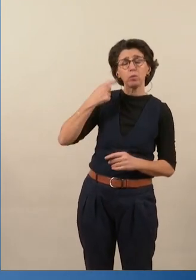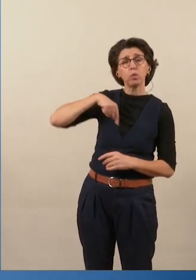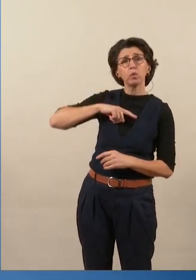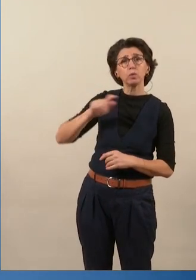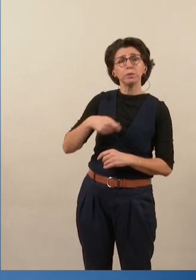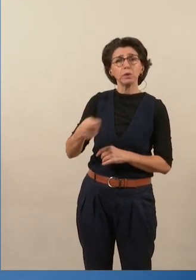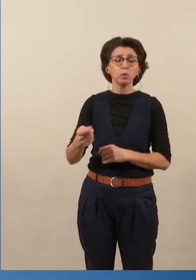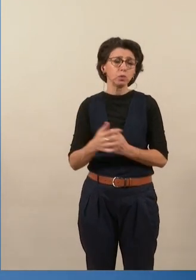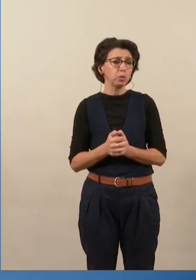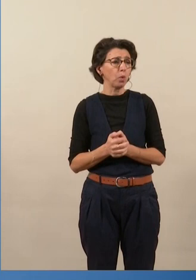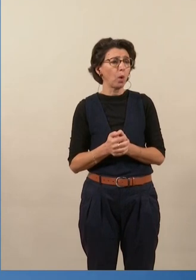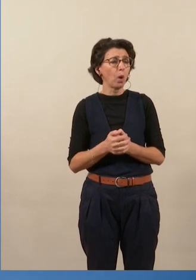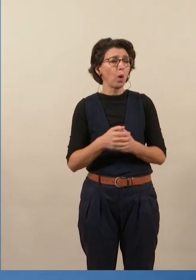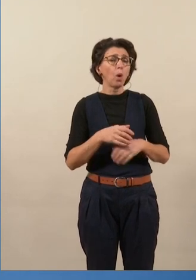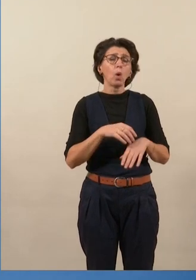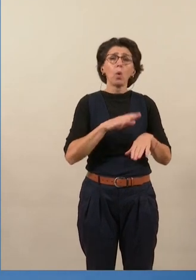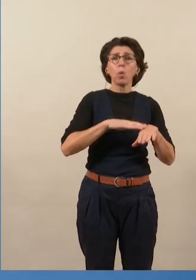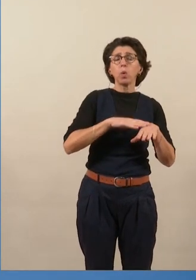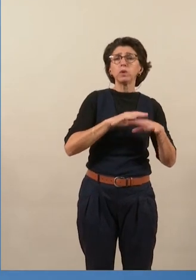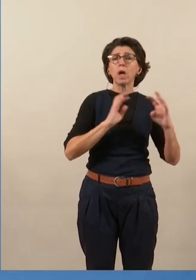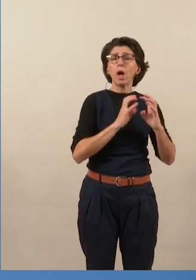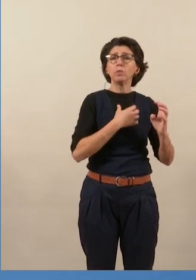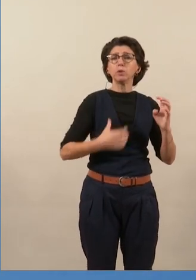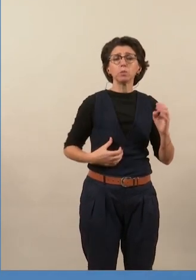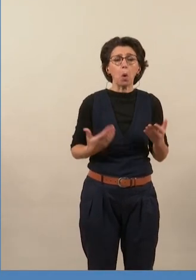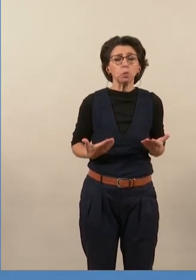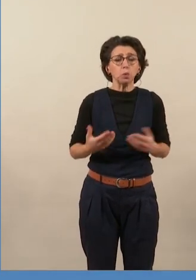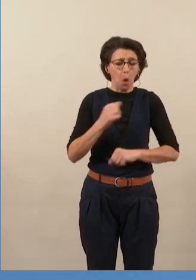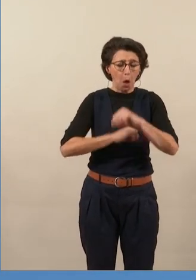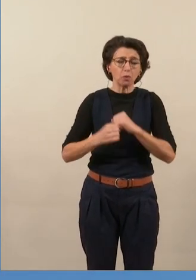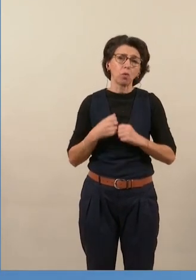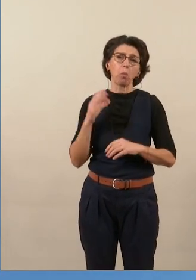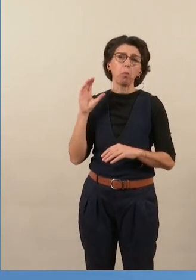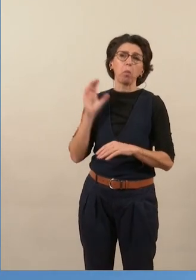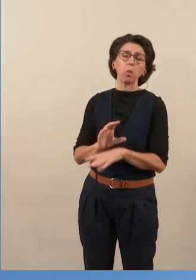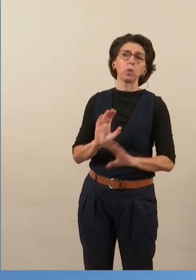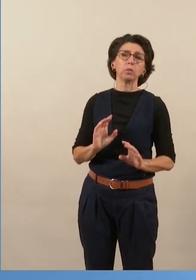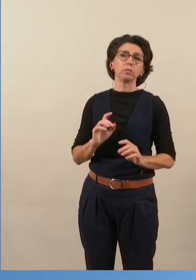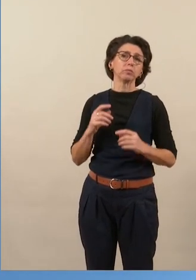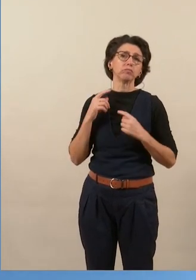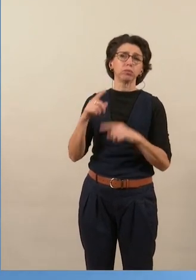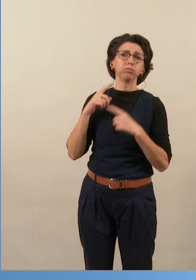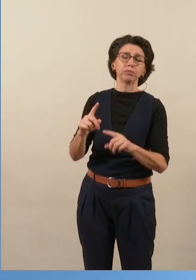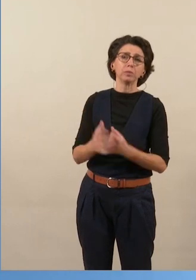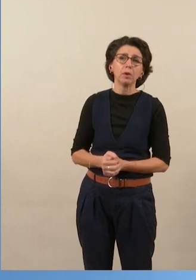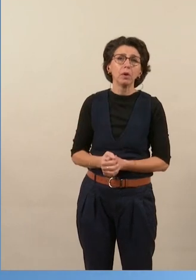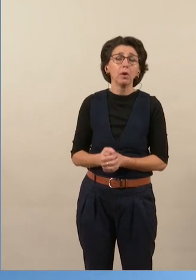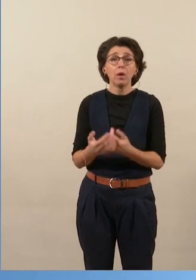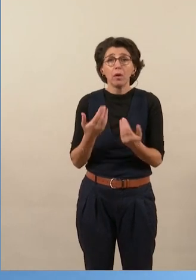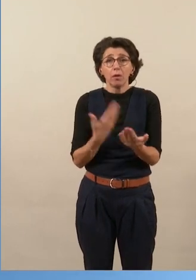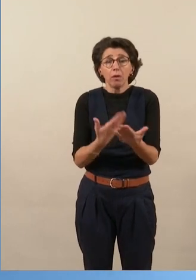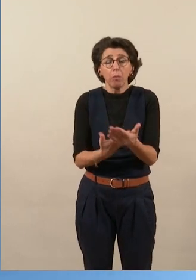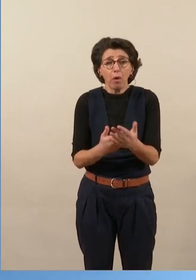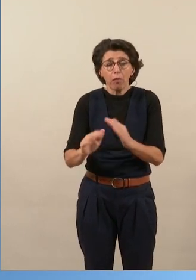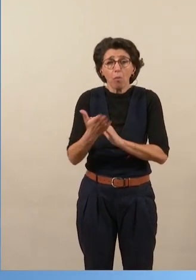l'organisation du du conseil municipal de ce jour ou plutôt sur sa désorganisation qui qui confirme bien qu'il n'y a pas de